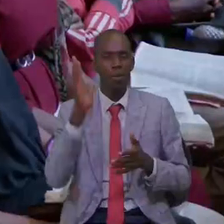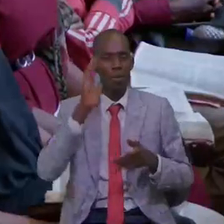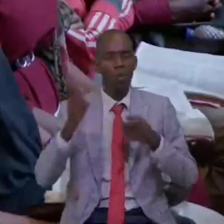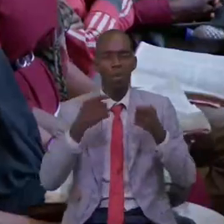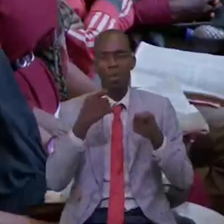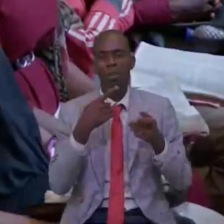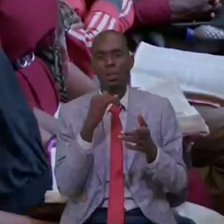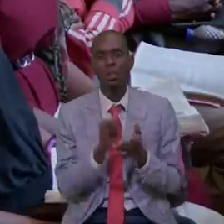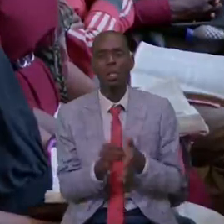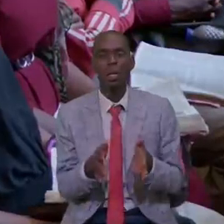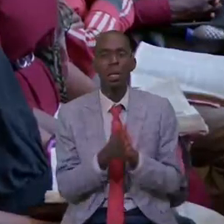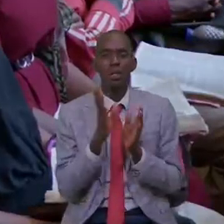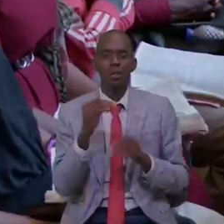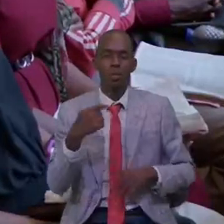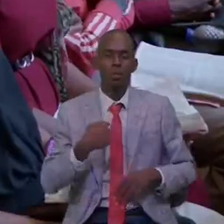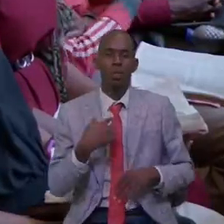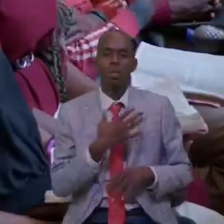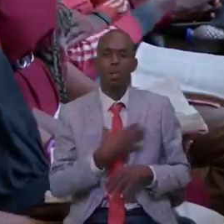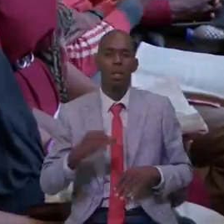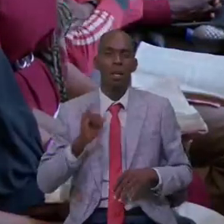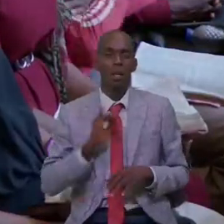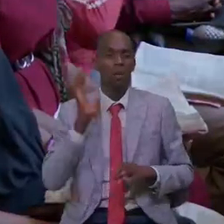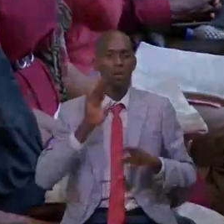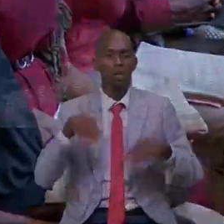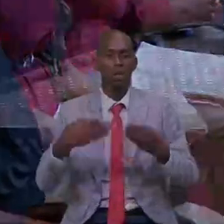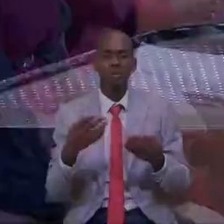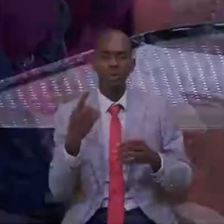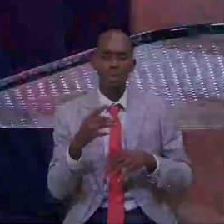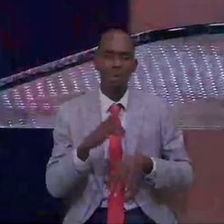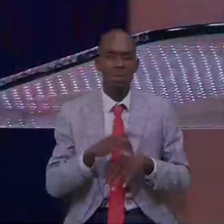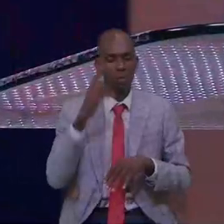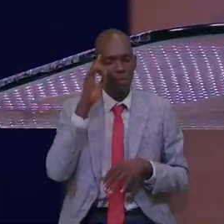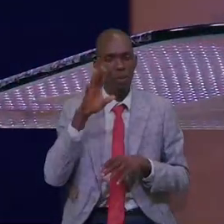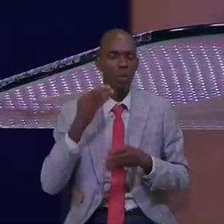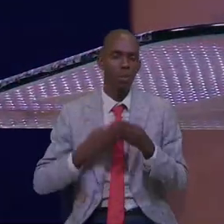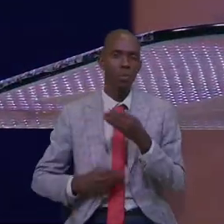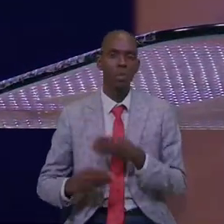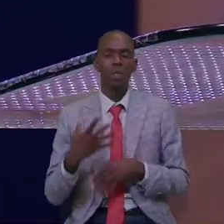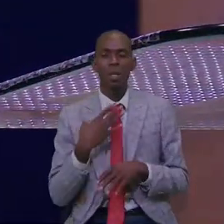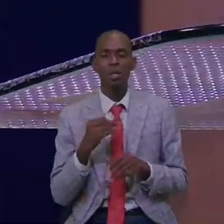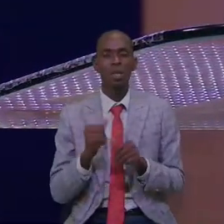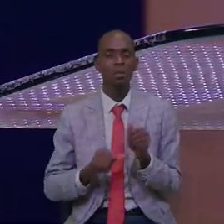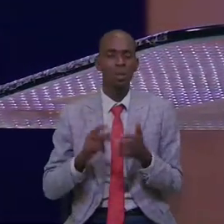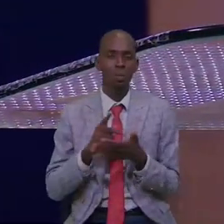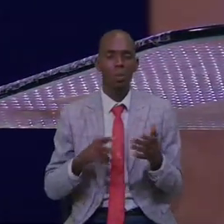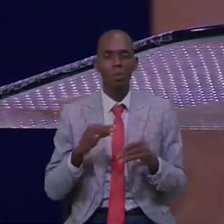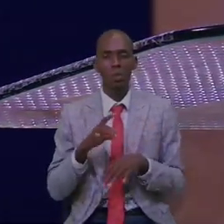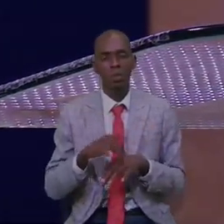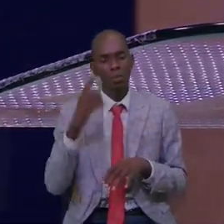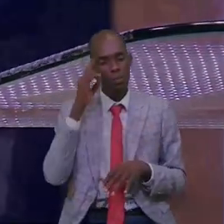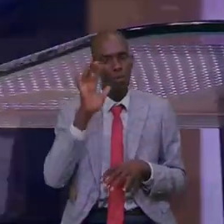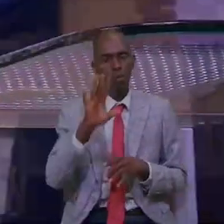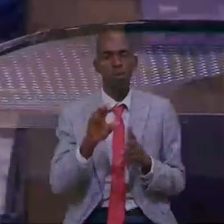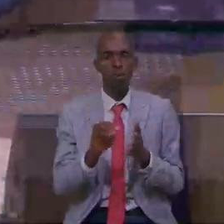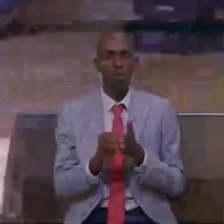je te donnerai les nations pour héritage, les extrémités de la terre pour possession.